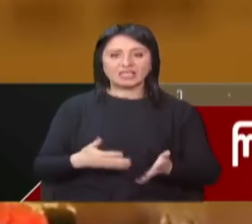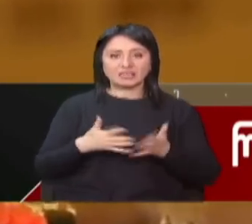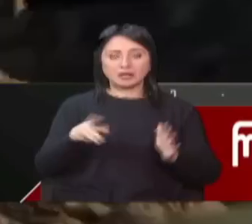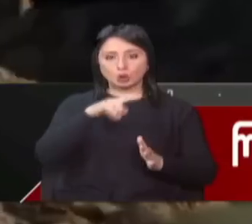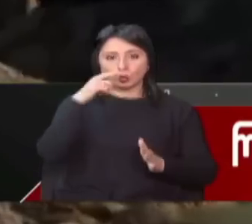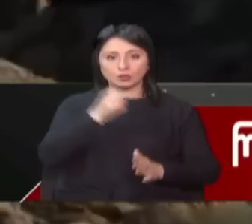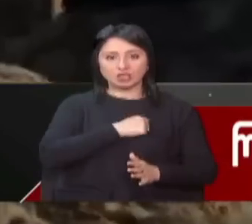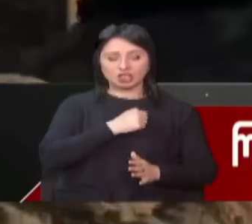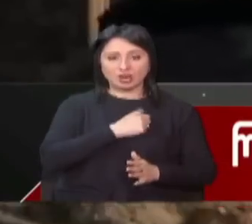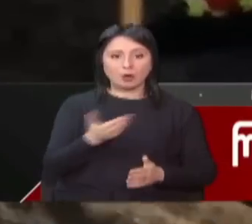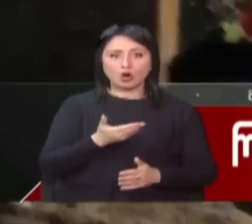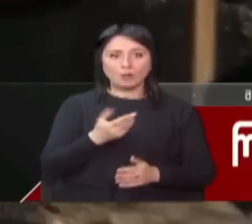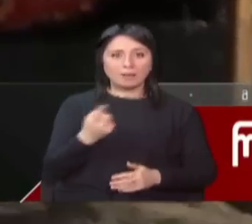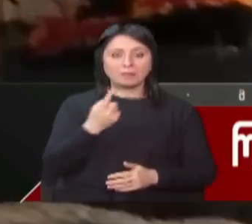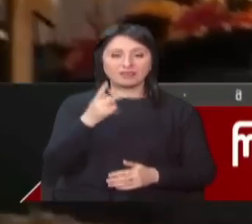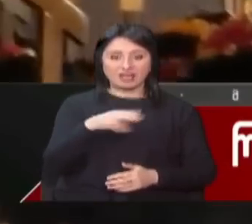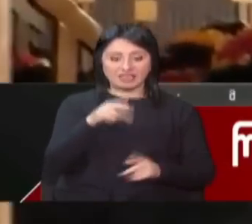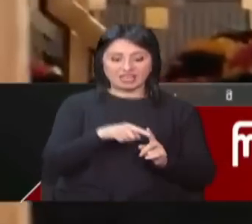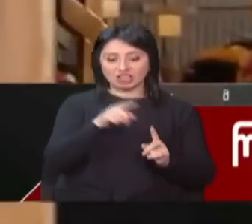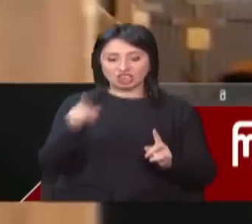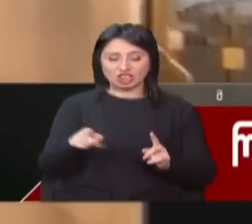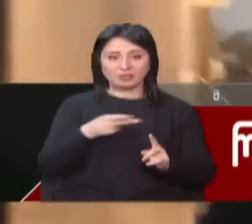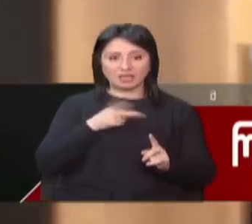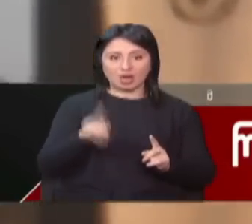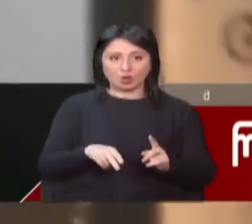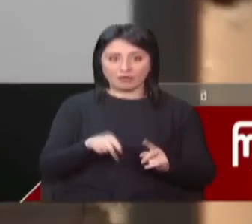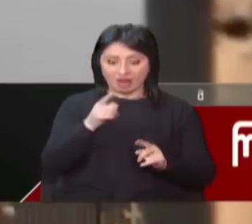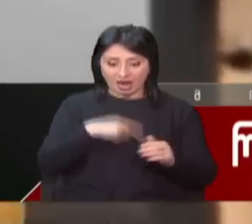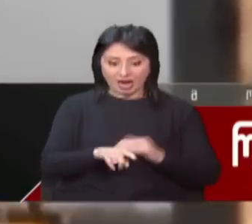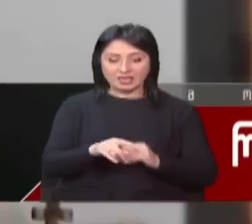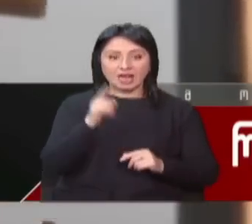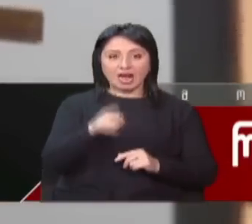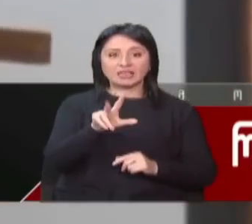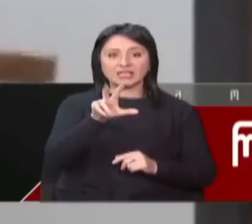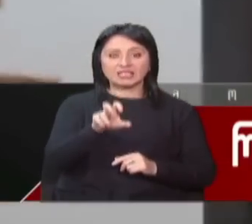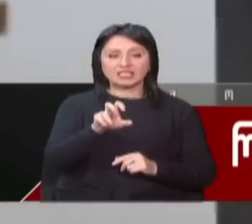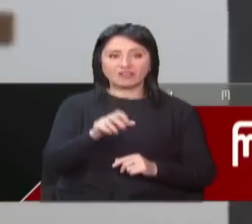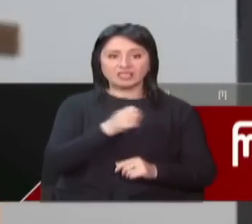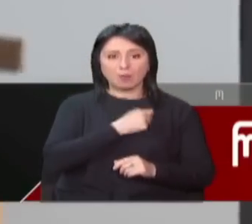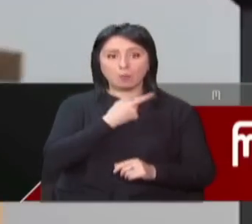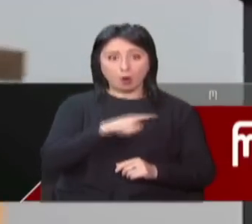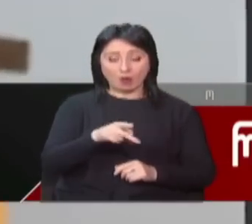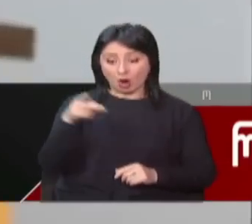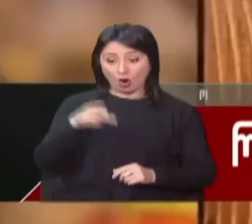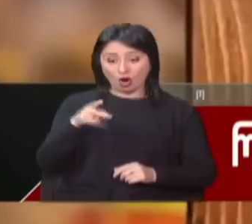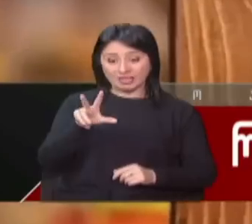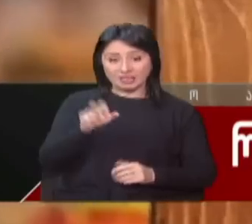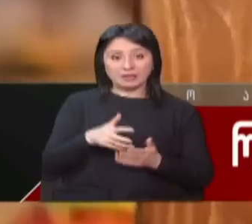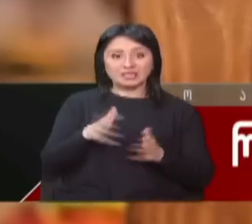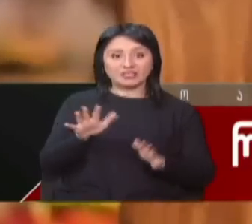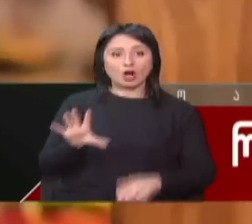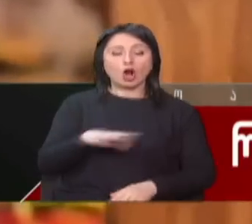meti rusi mebrzoli romelits 1 dekembris shemdeg daiqupa. Akidan 1300-amde mobilizebuli da 2300-ze